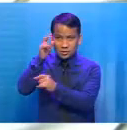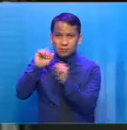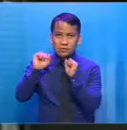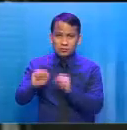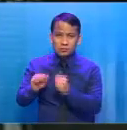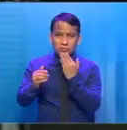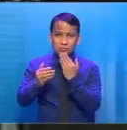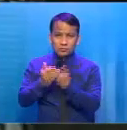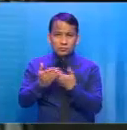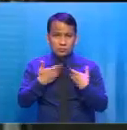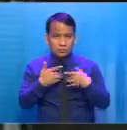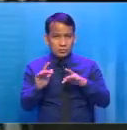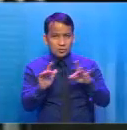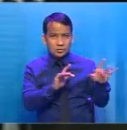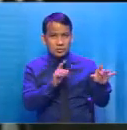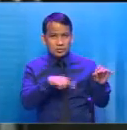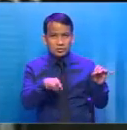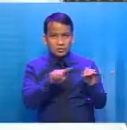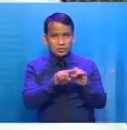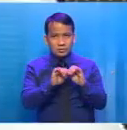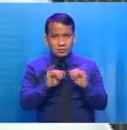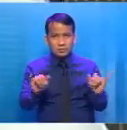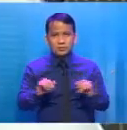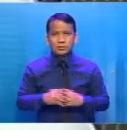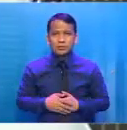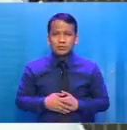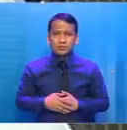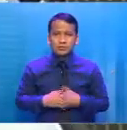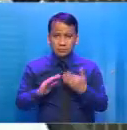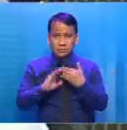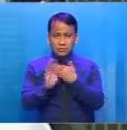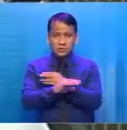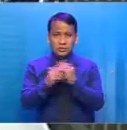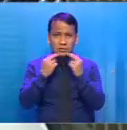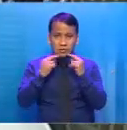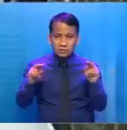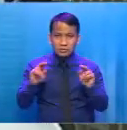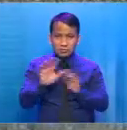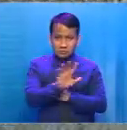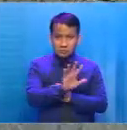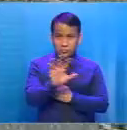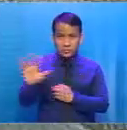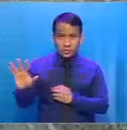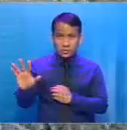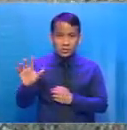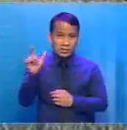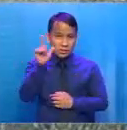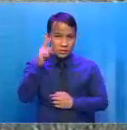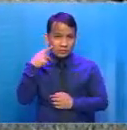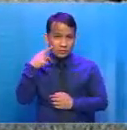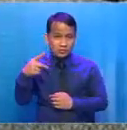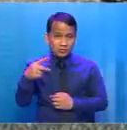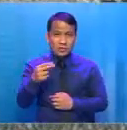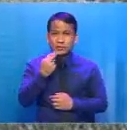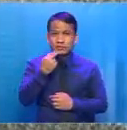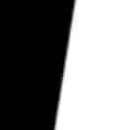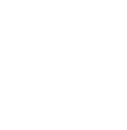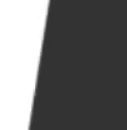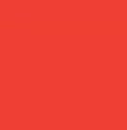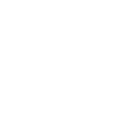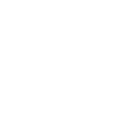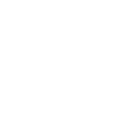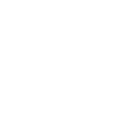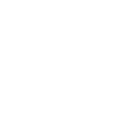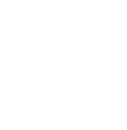marunong magmalasakit sa kanyang kapwa. Nagbabalita mula sa frontline, Laila Pangilinan, News 5.